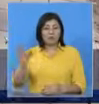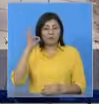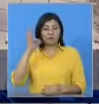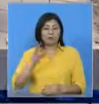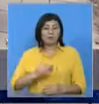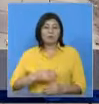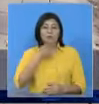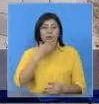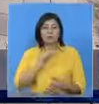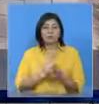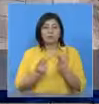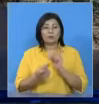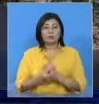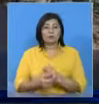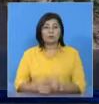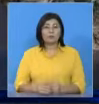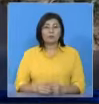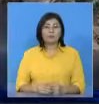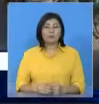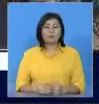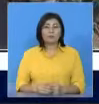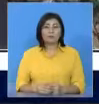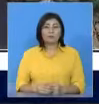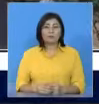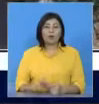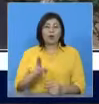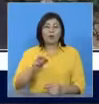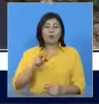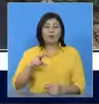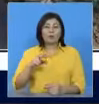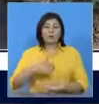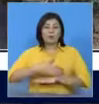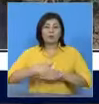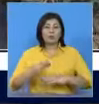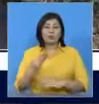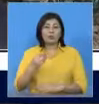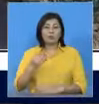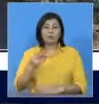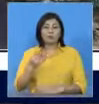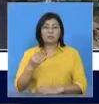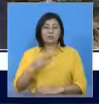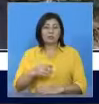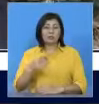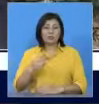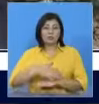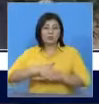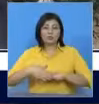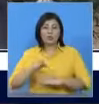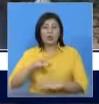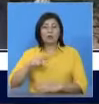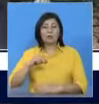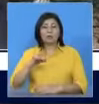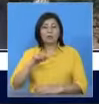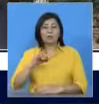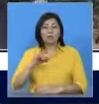сырланып келбет өзгерді. Это улица Кабландина. Қобыландин көшесі, Шернияз көшесінің бір бөлігі, Алтынсарин көшесі мен